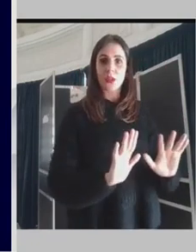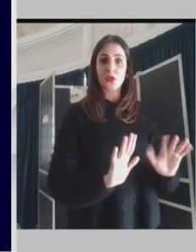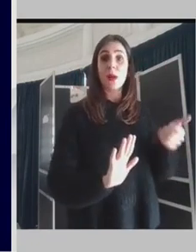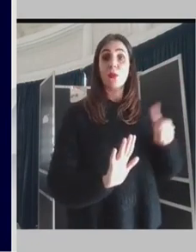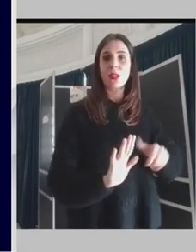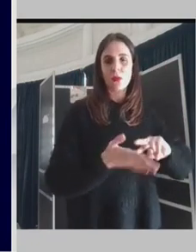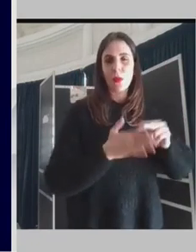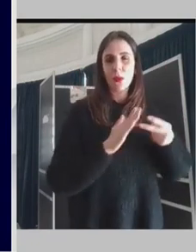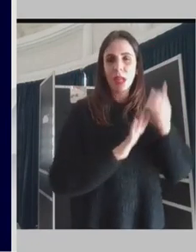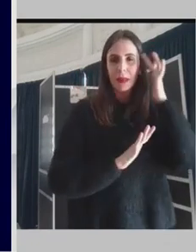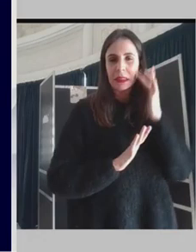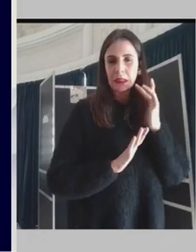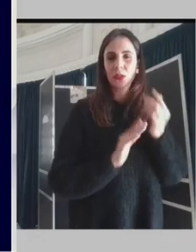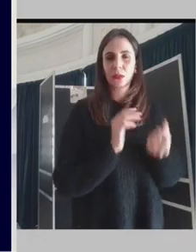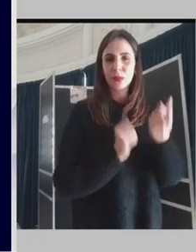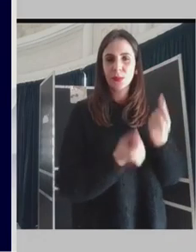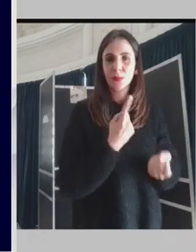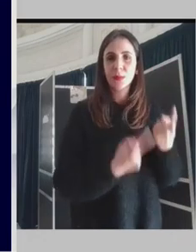comunque